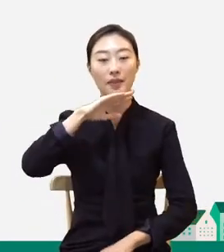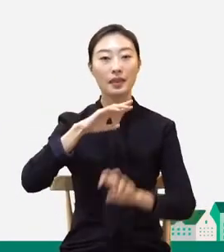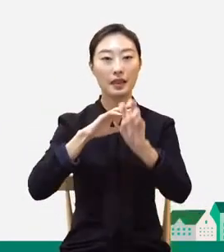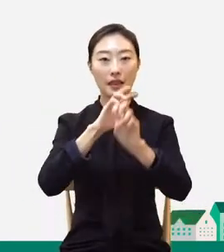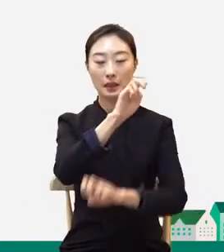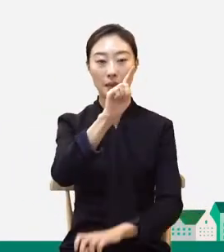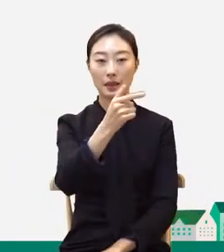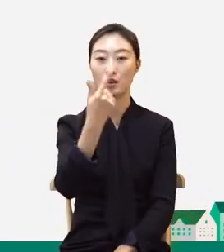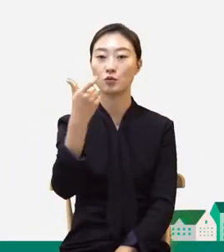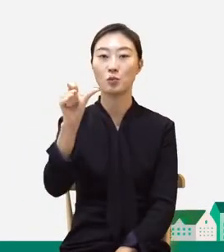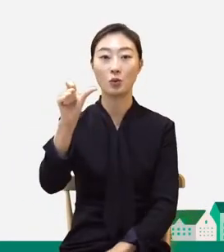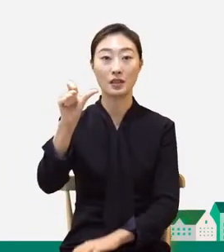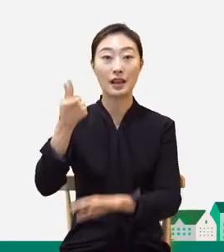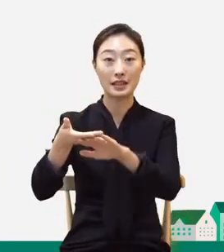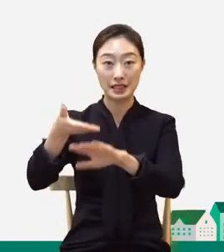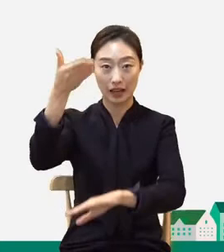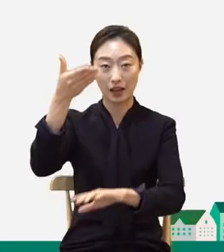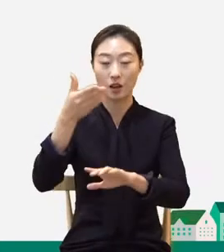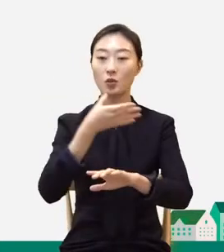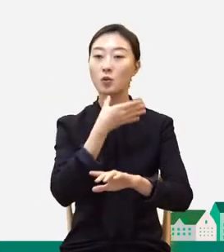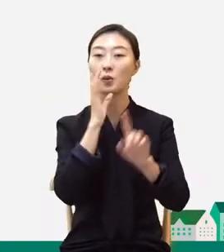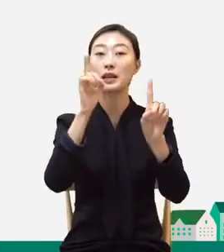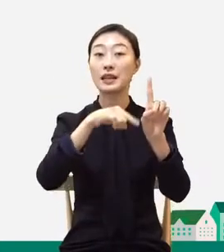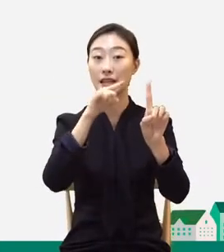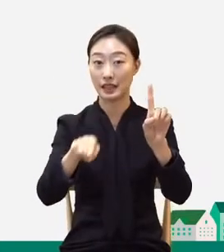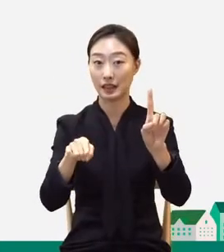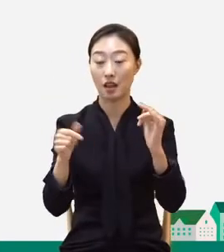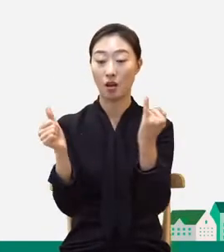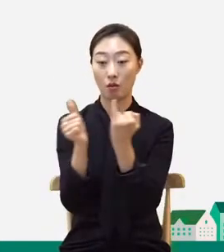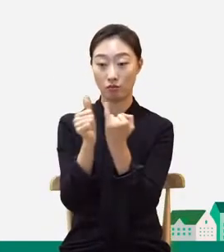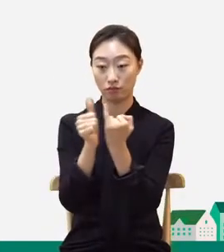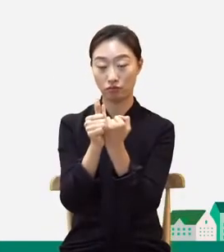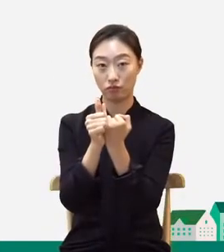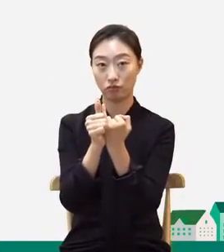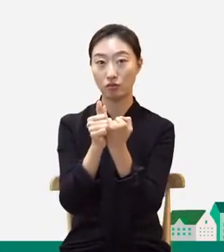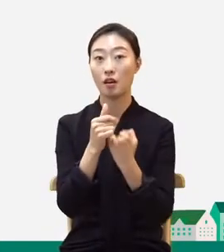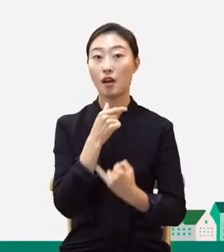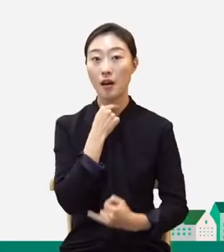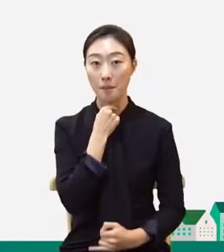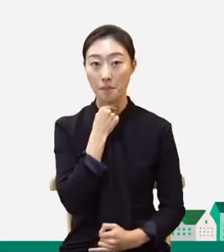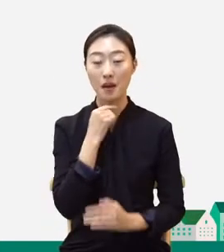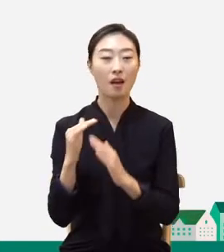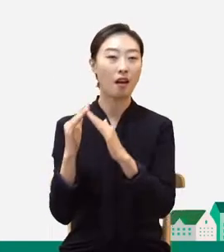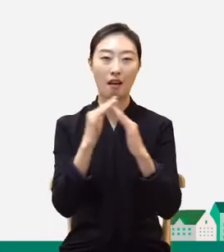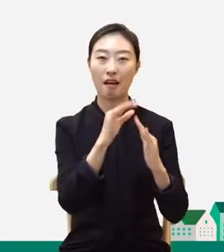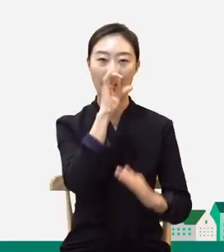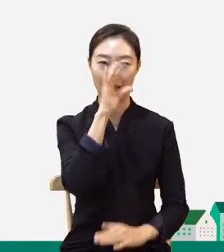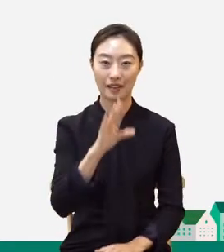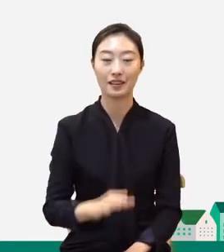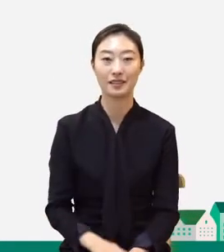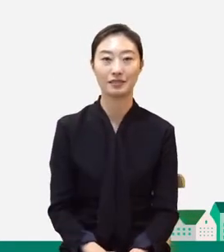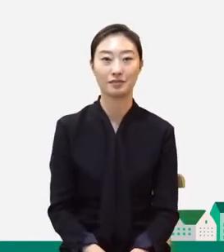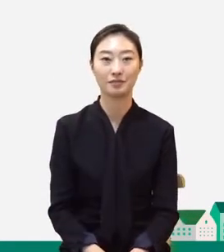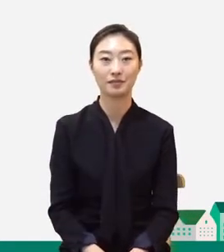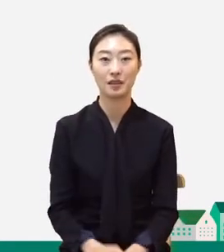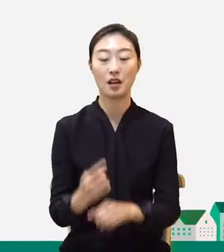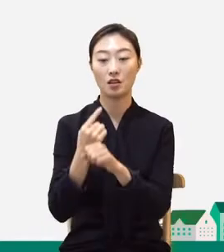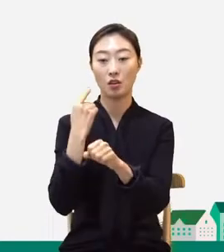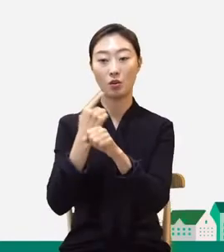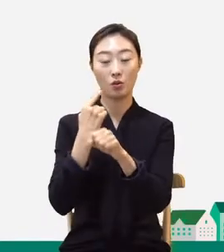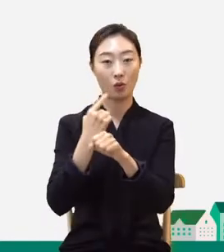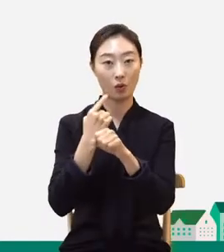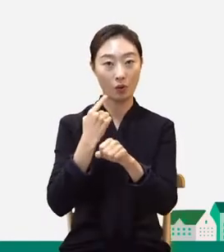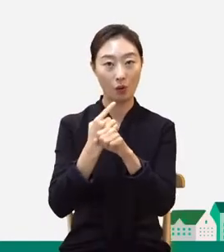된 노인 1인 가구로 되어 있고요. 부부 가구의 경우 이제 입주한 경우가 없습니다. 전년도 도시근로자